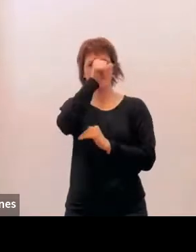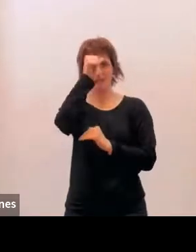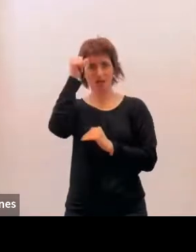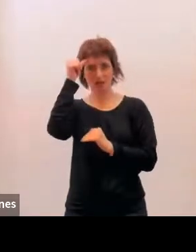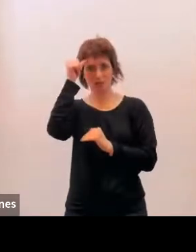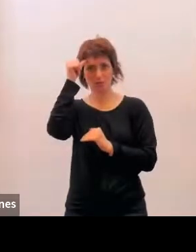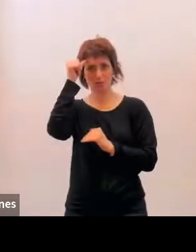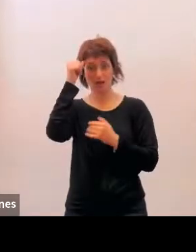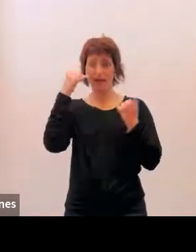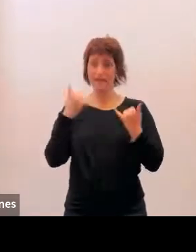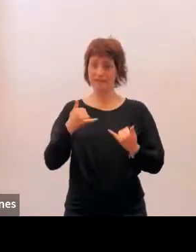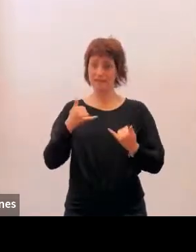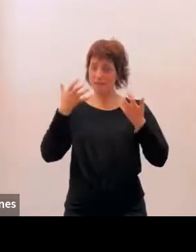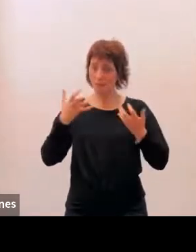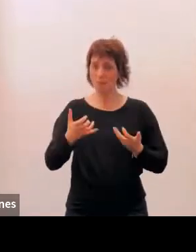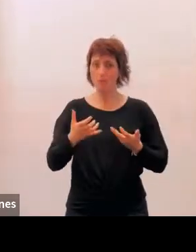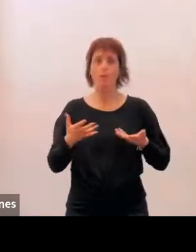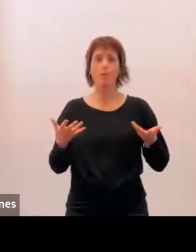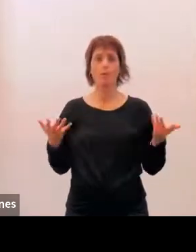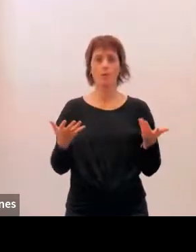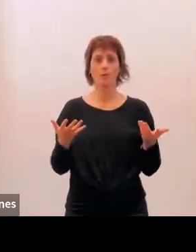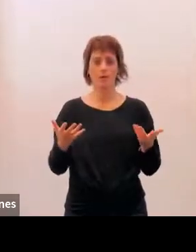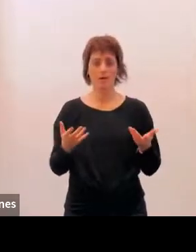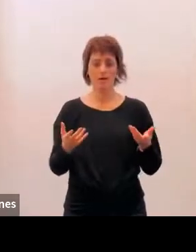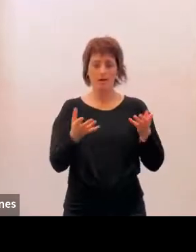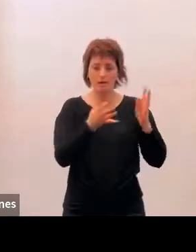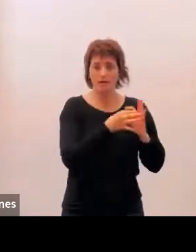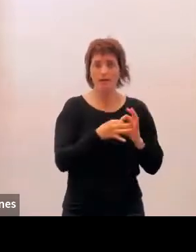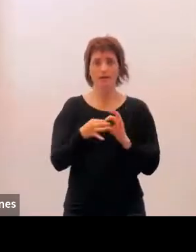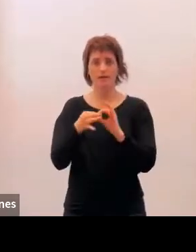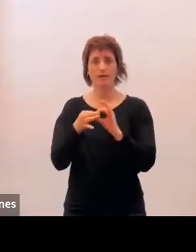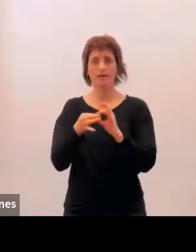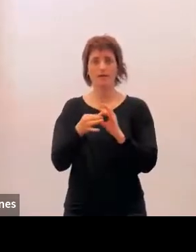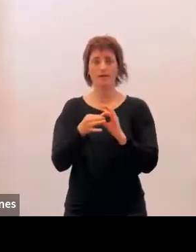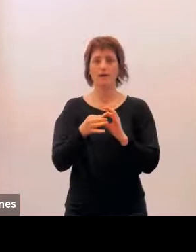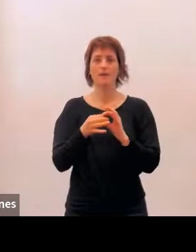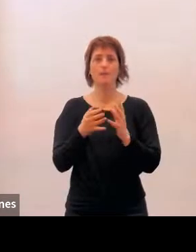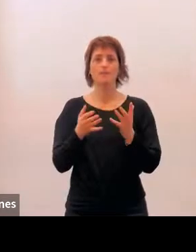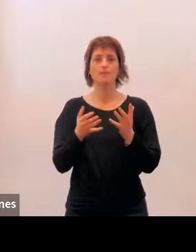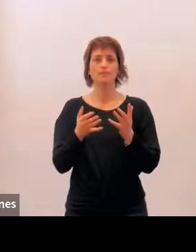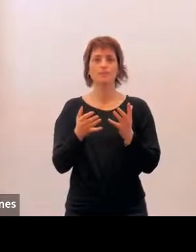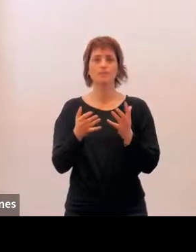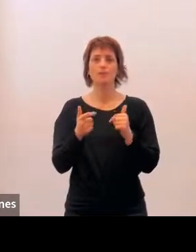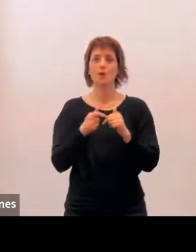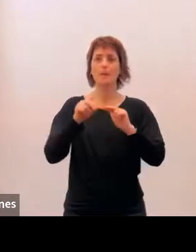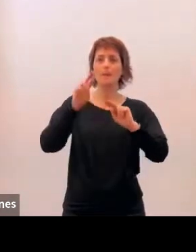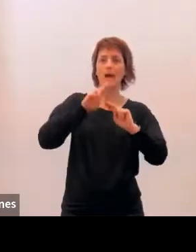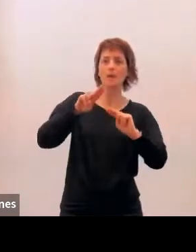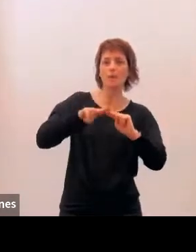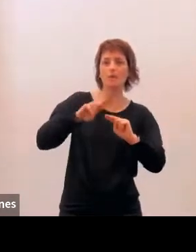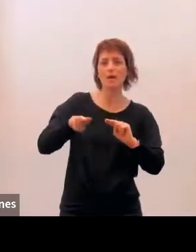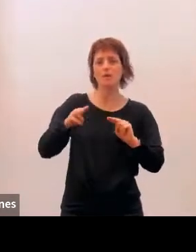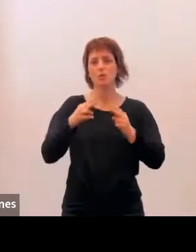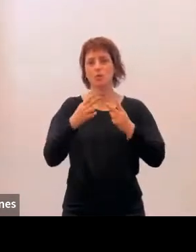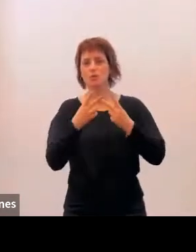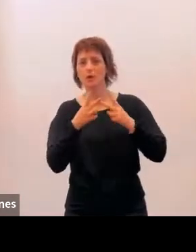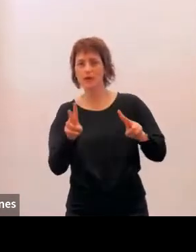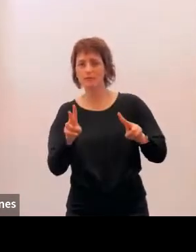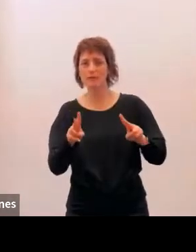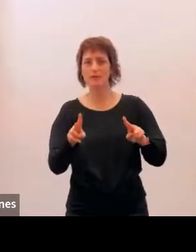soucieux, et je tiens à le souligner, que dans le cadre des opérations de rénovation urbaine,